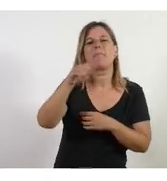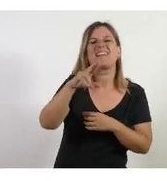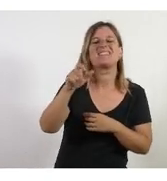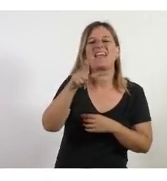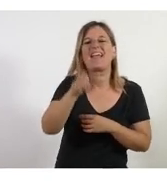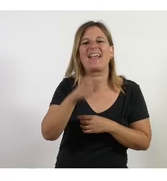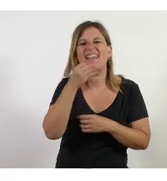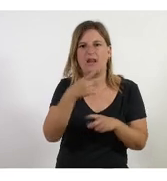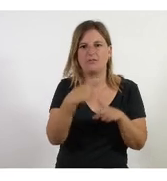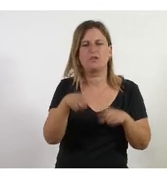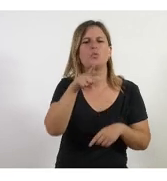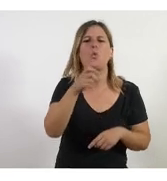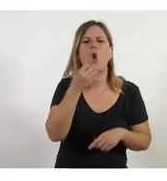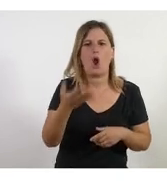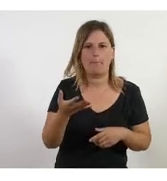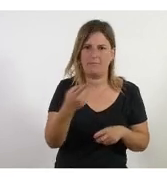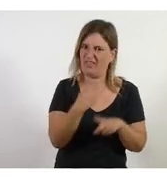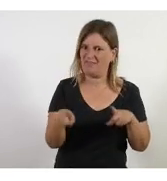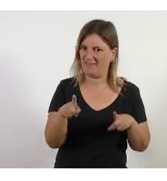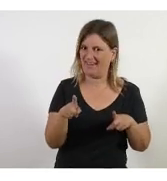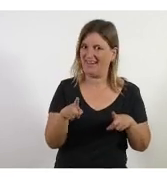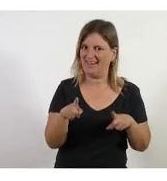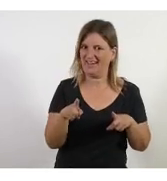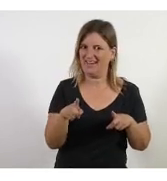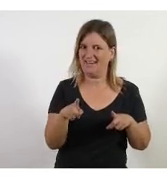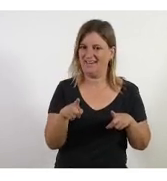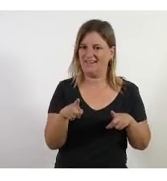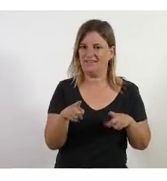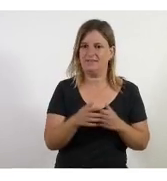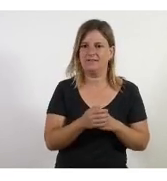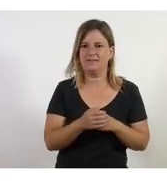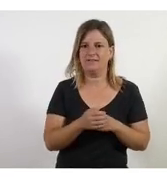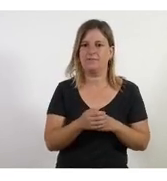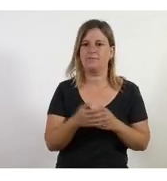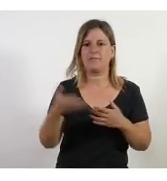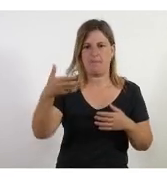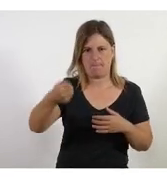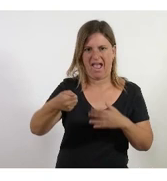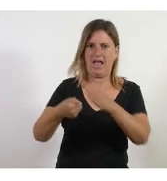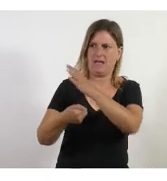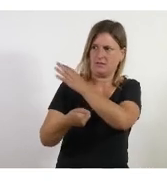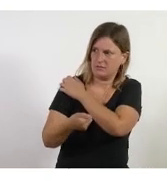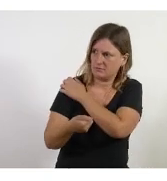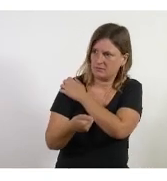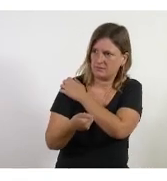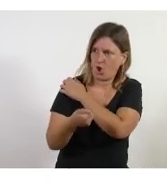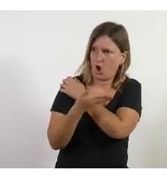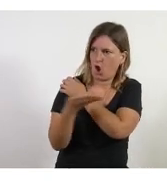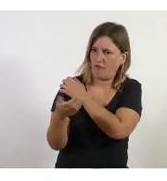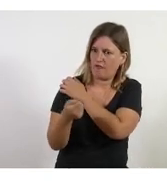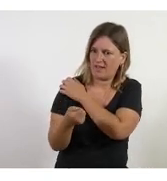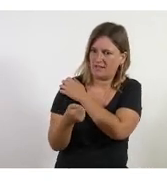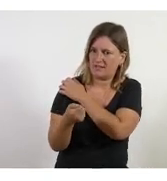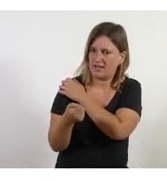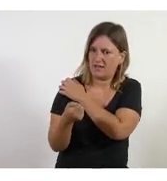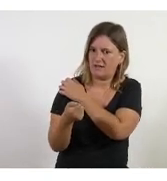És molt diferent que dir, tu com estàs? Molt diferent, eh? Eh? Que sí? Agafada de la mà, xaca confiança, li vaig